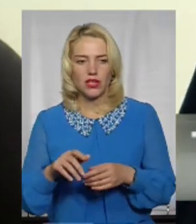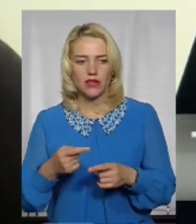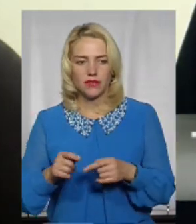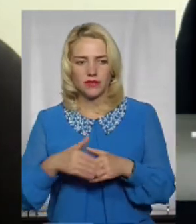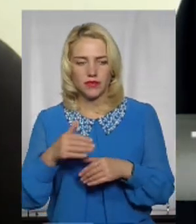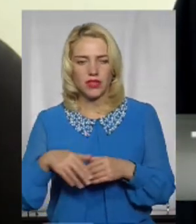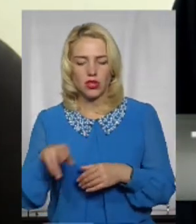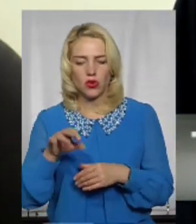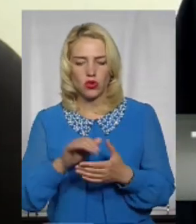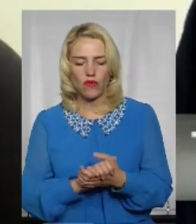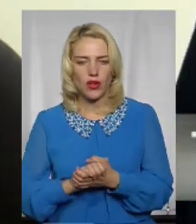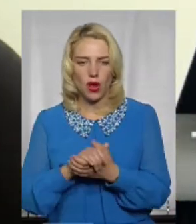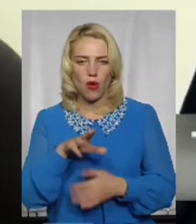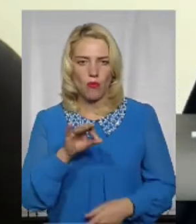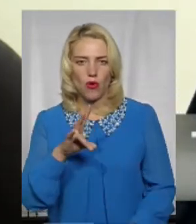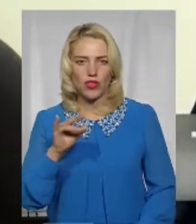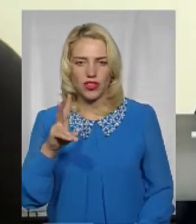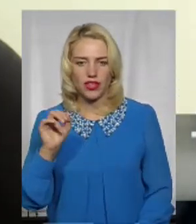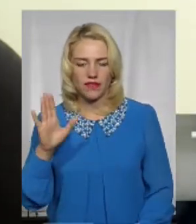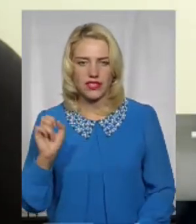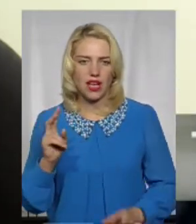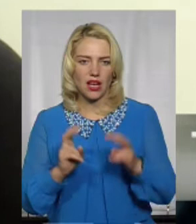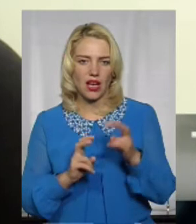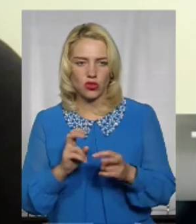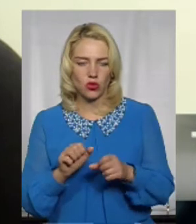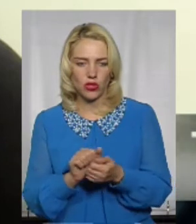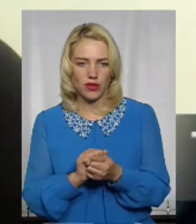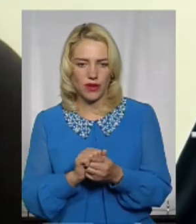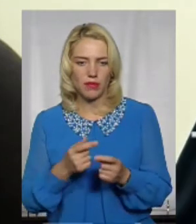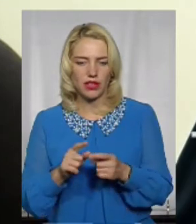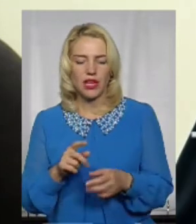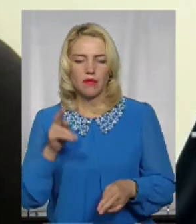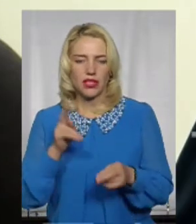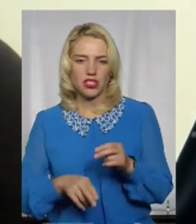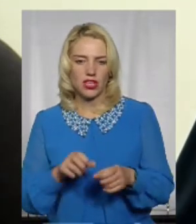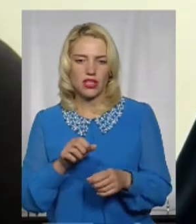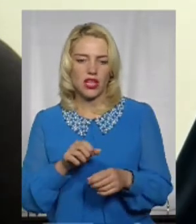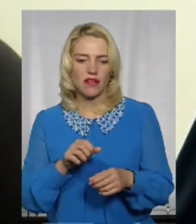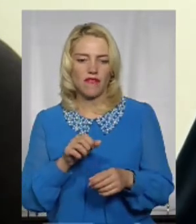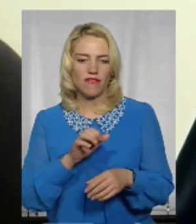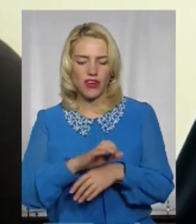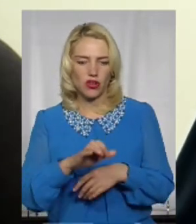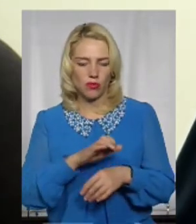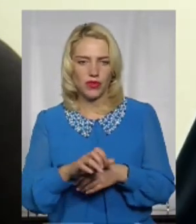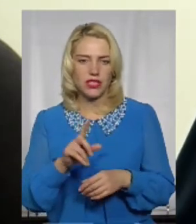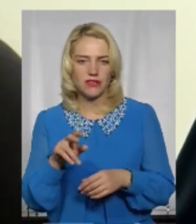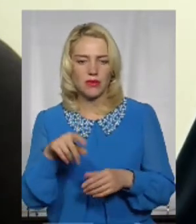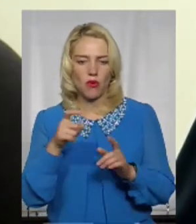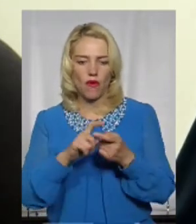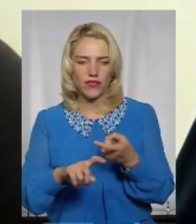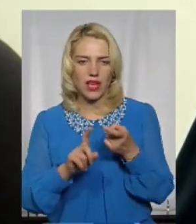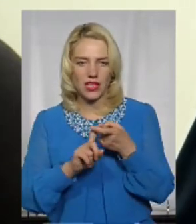відповідальності Понінківська картонно-паперова фабрика «Україна» шляхом зупинення виробництва пов'язаних з киданням зворотних вод і забруднюючої речовини у